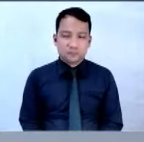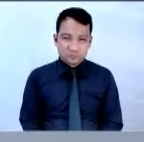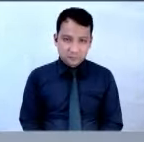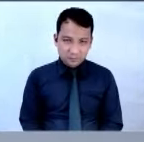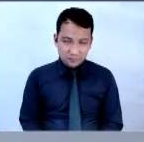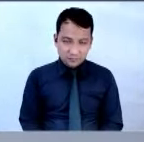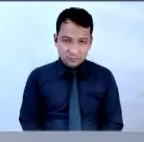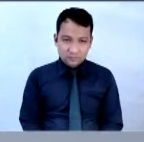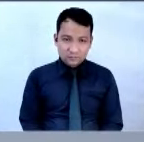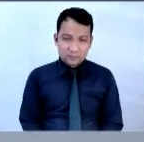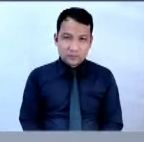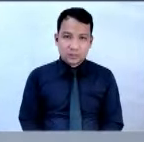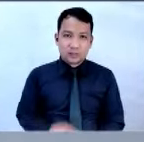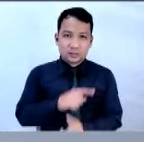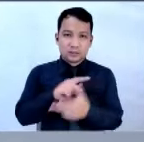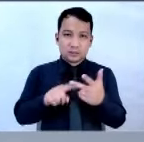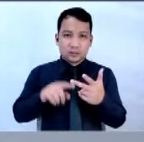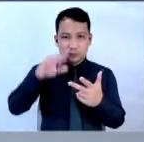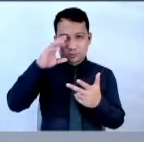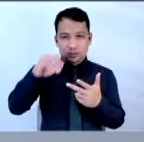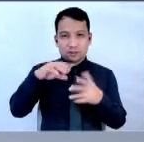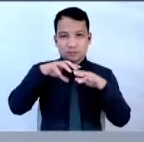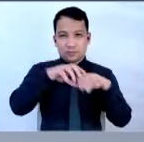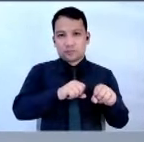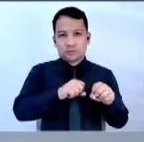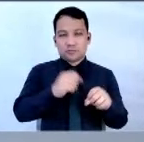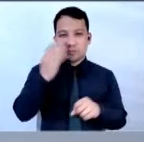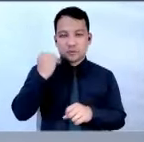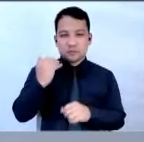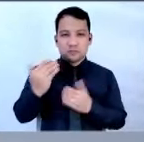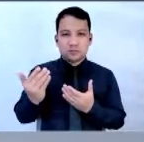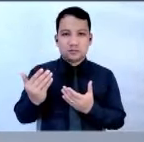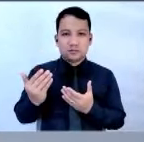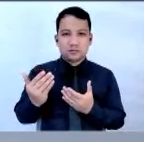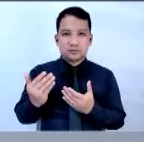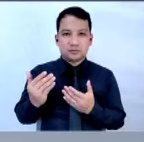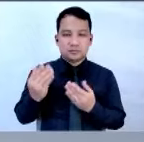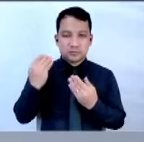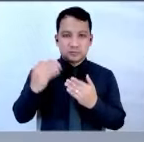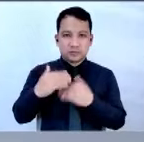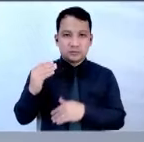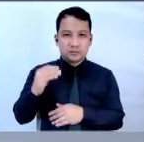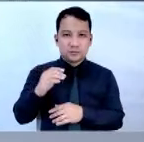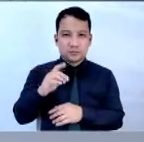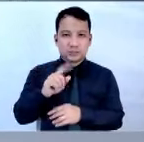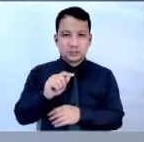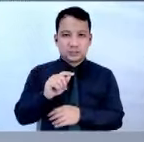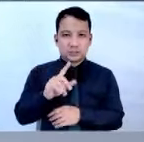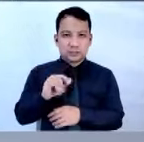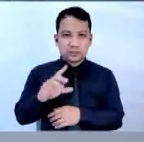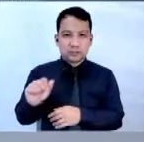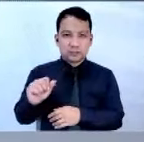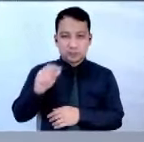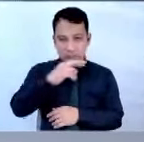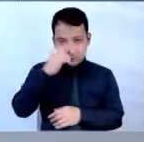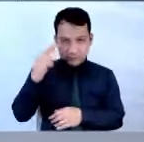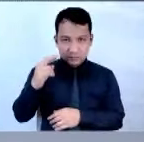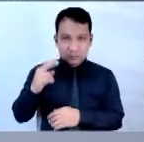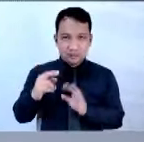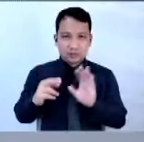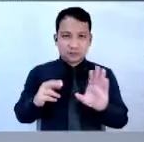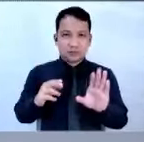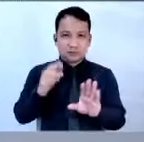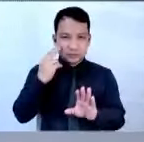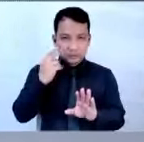arestado ang tatlong lalaki matapos holdupin ang isang convenience store sa Taytay, Rizal. Nasa frontline ng balitang yan si Hannibal